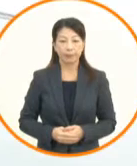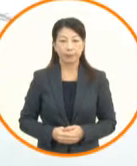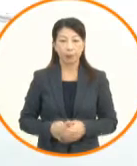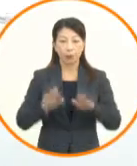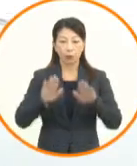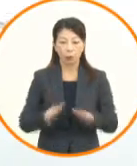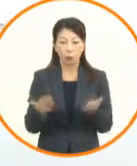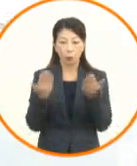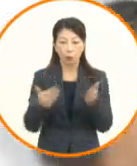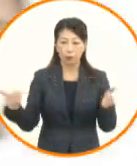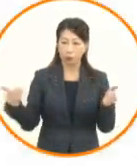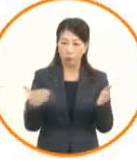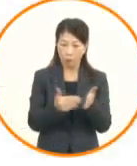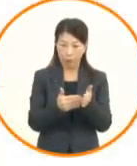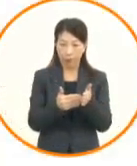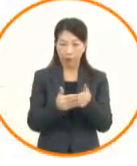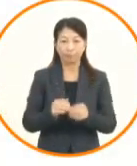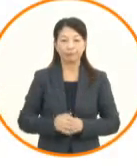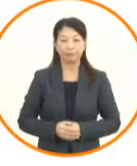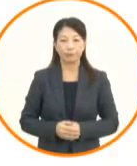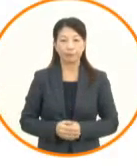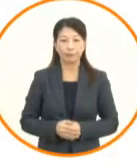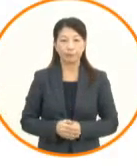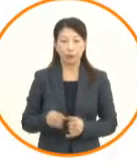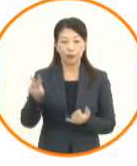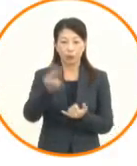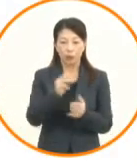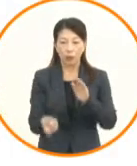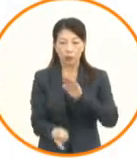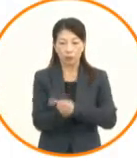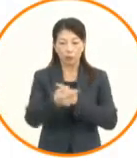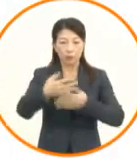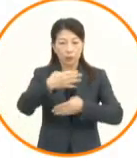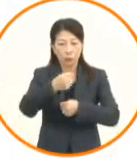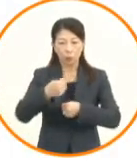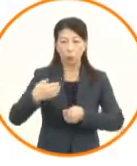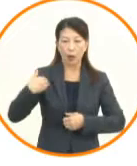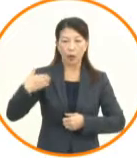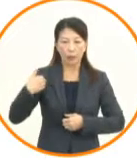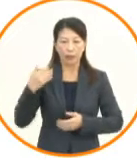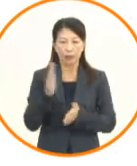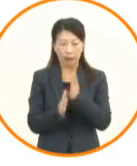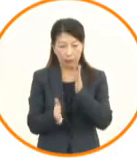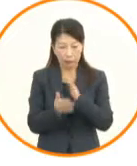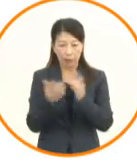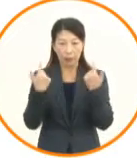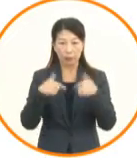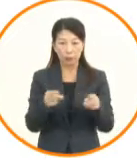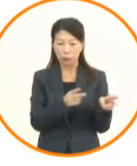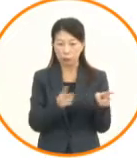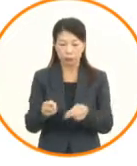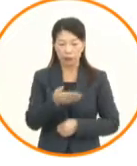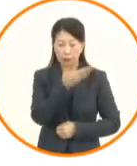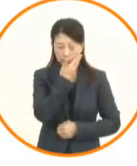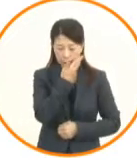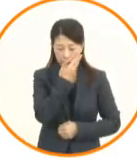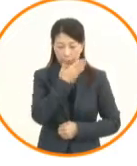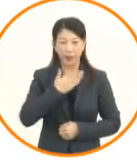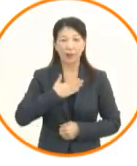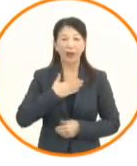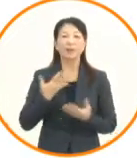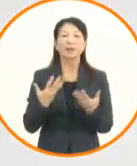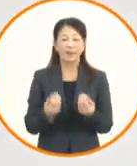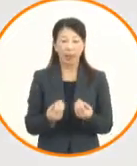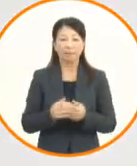今日の授業はここまで。 いつ起こるかわからない災害、改めて日頃の備えが重要ってことがわか